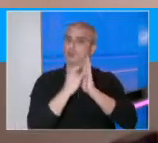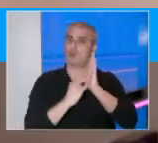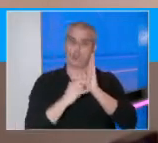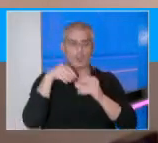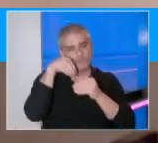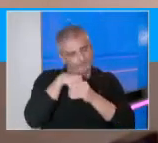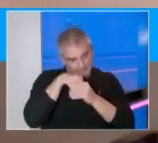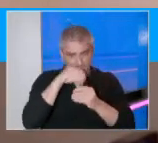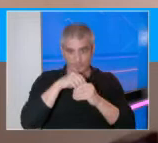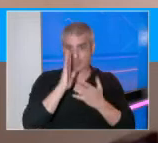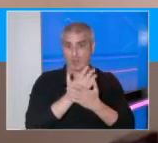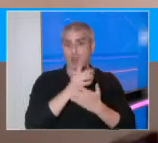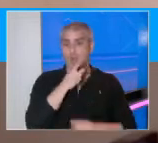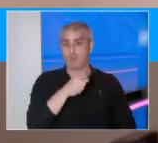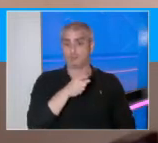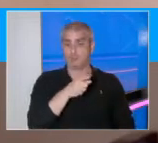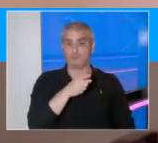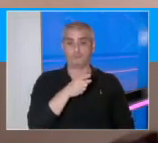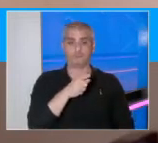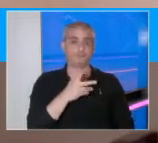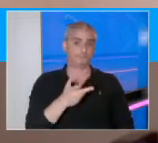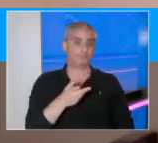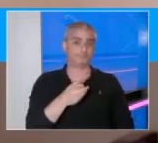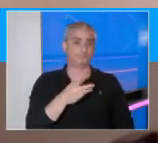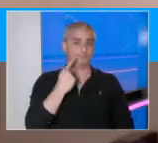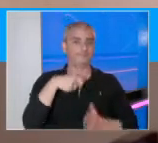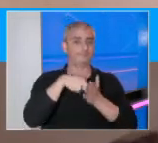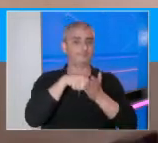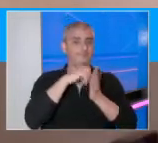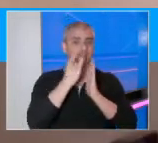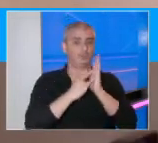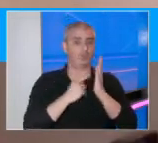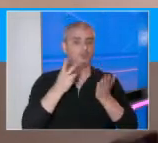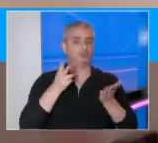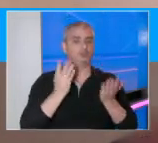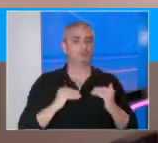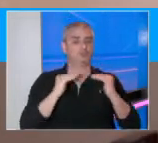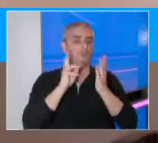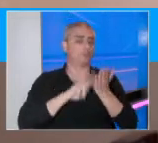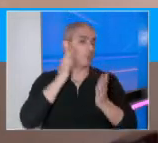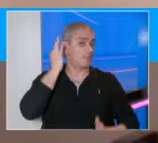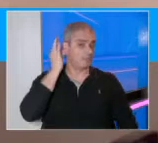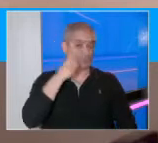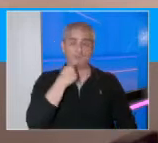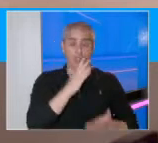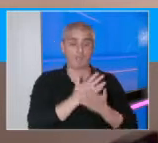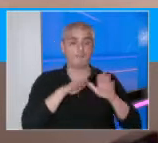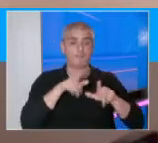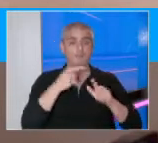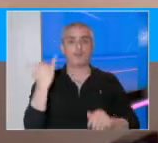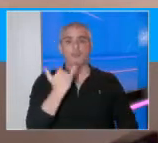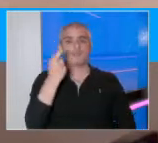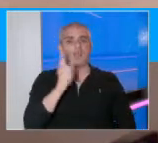מרכיב מתוך ההחלטה הזאת. בעצם היה תיקון לחוק שיווי זכויות האישה, שקבע שהממשלה